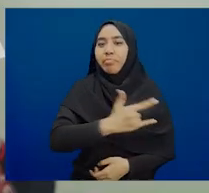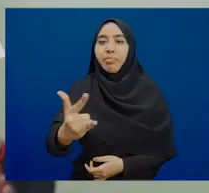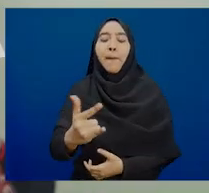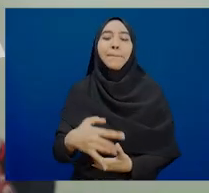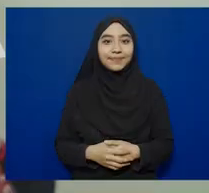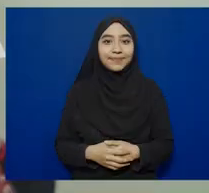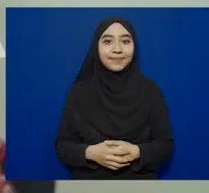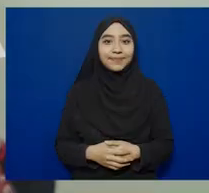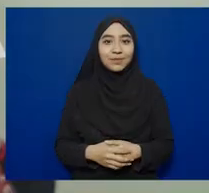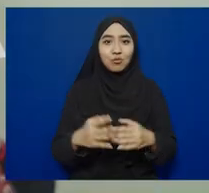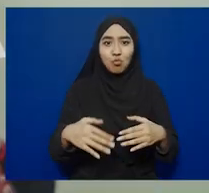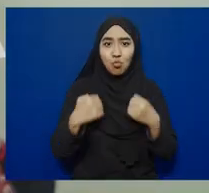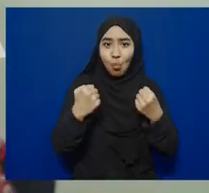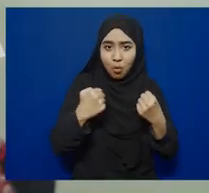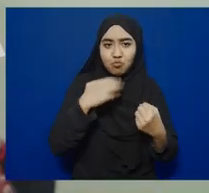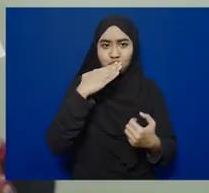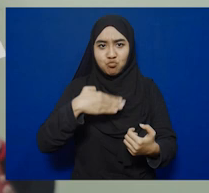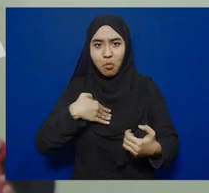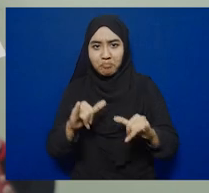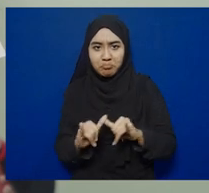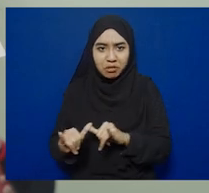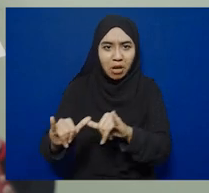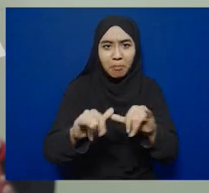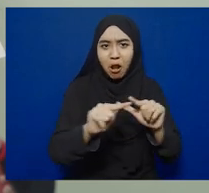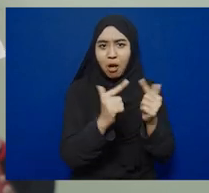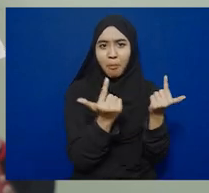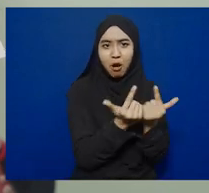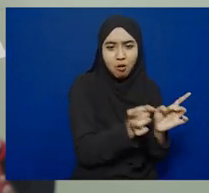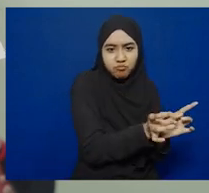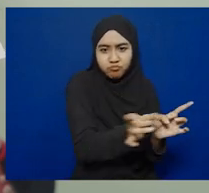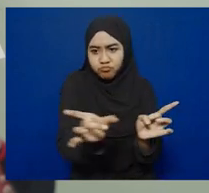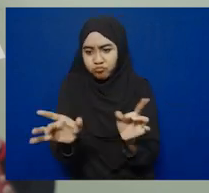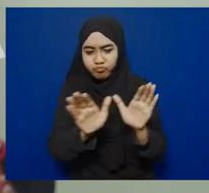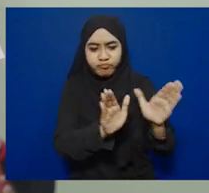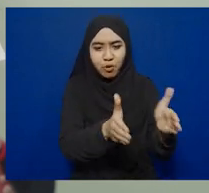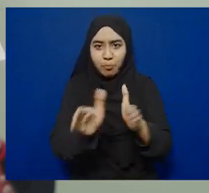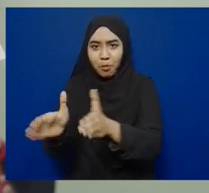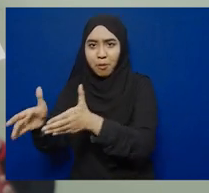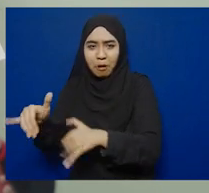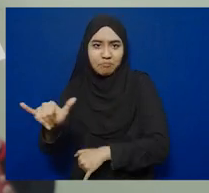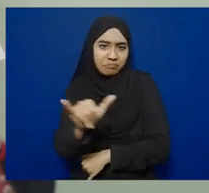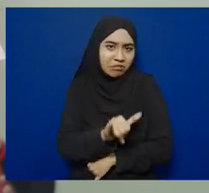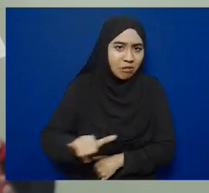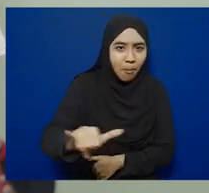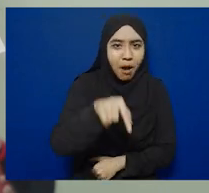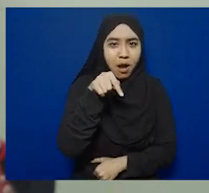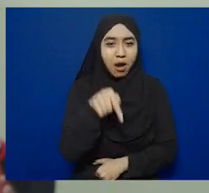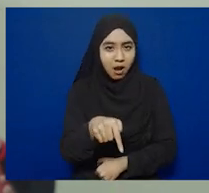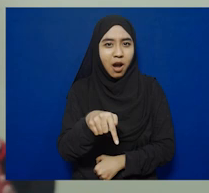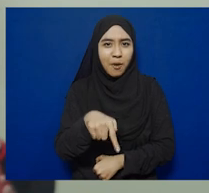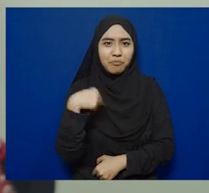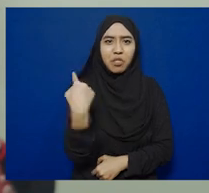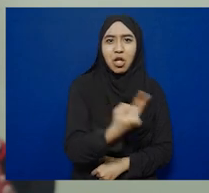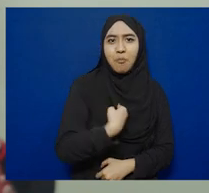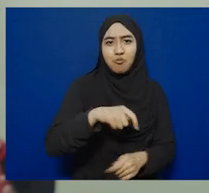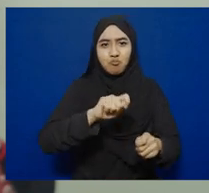Agar kepengurusan kelembagaan dari KDK ini nanti mempunyai kekuatan yang